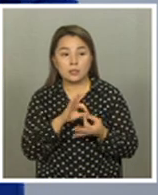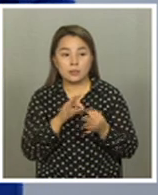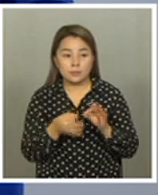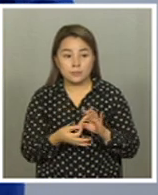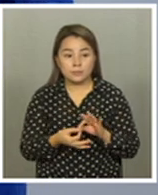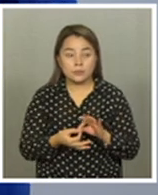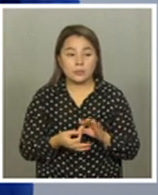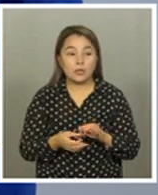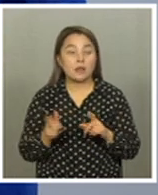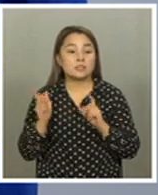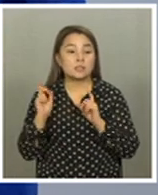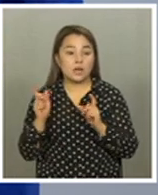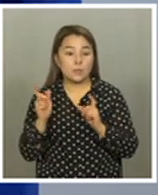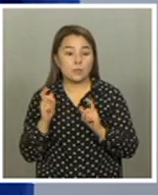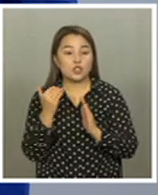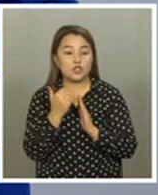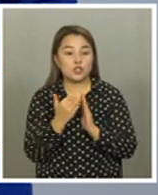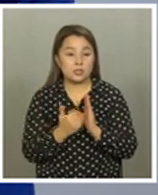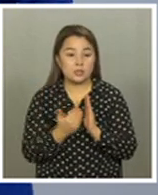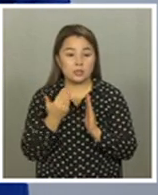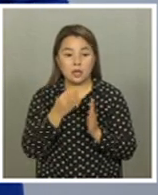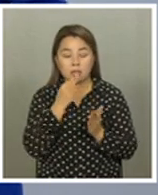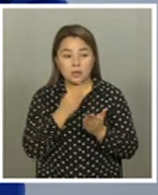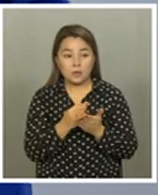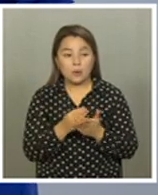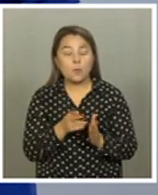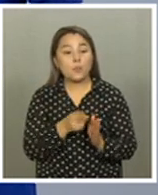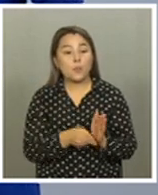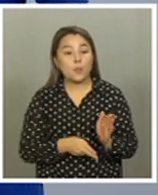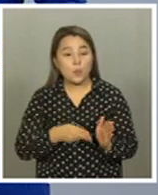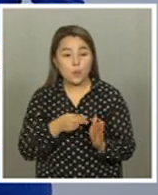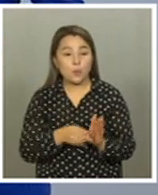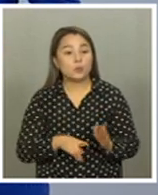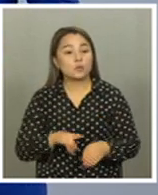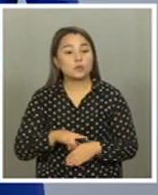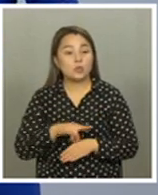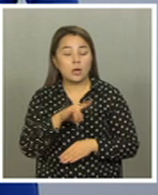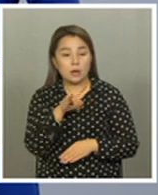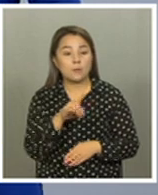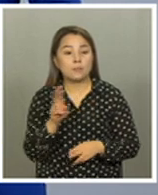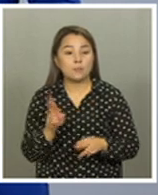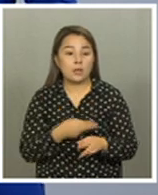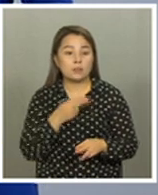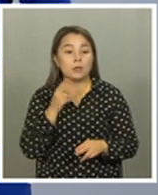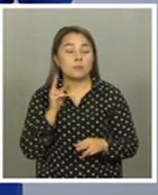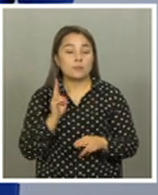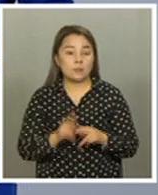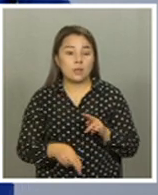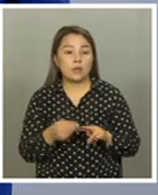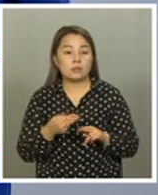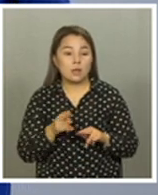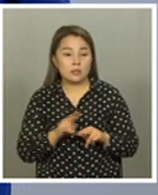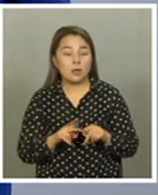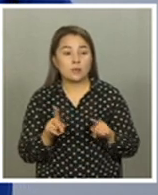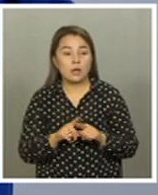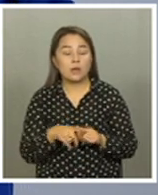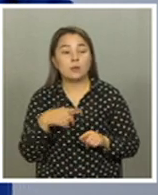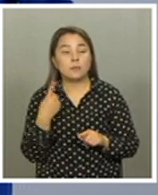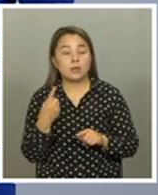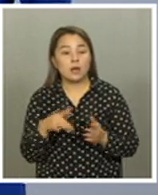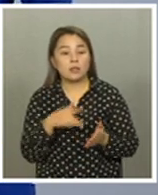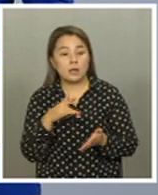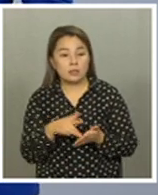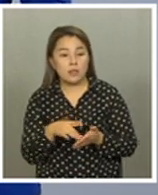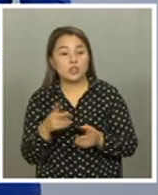транспорттық жүйе, яғни пойыз, ұшақ, үздіксіз бір қаладан екінші қалаға,